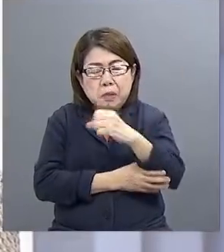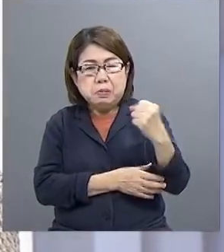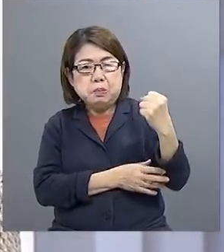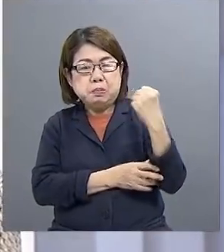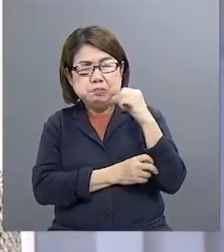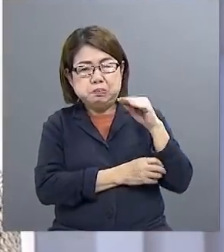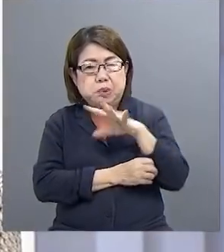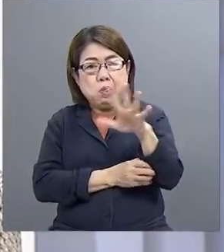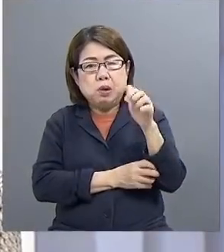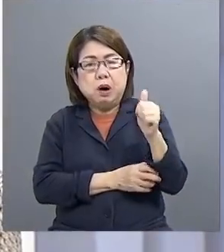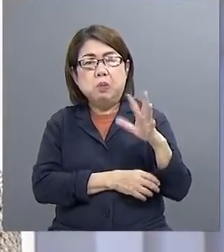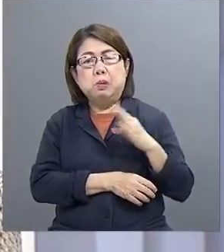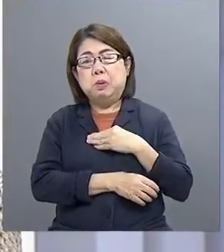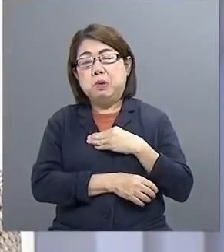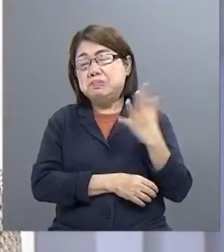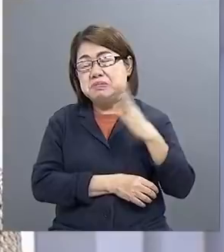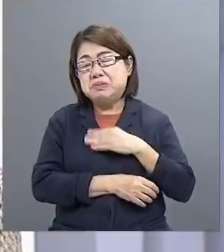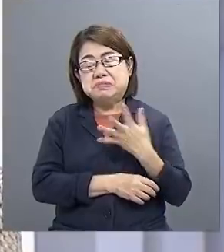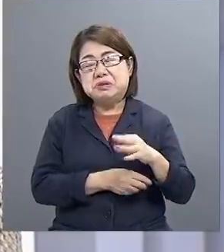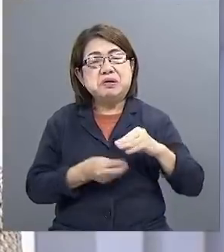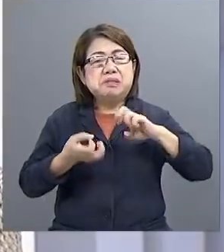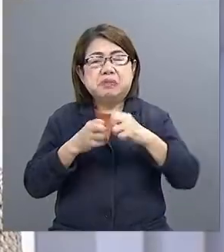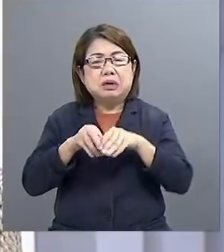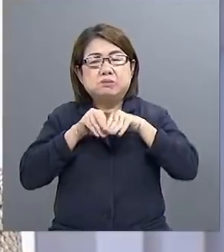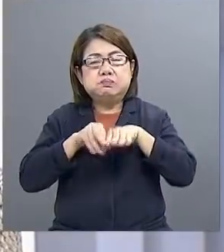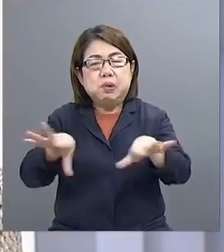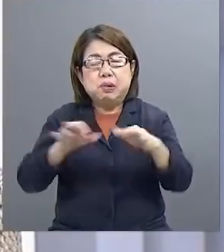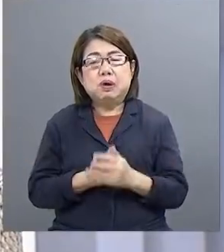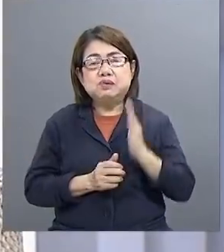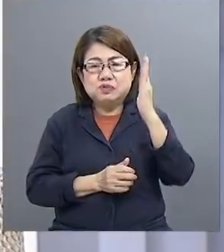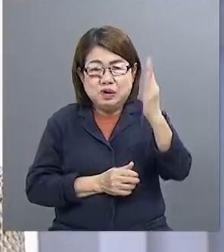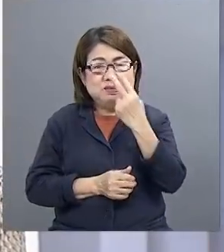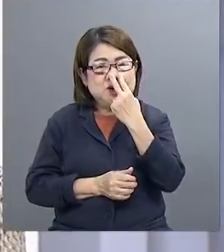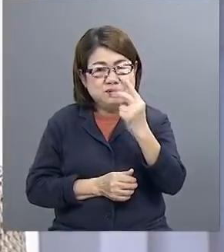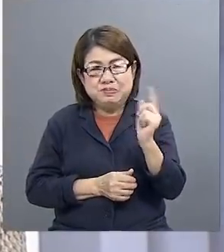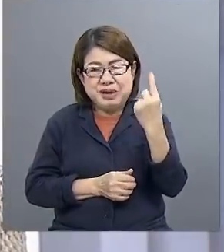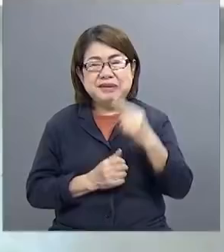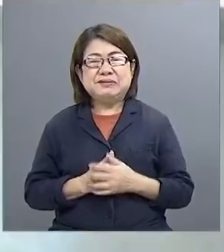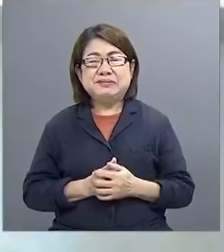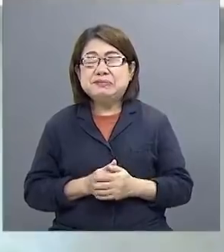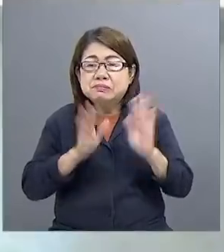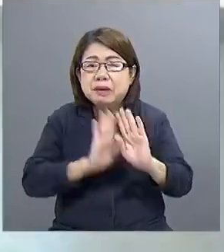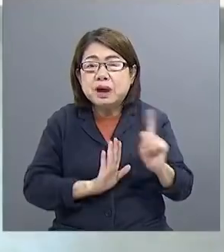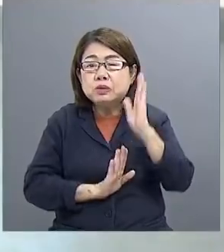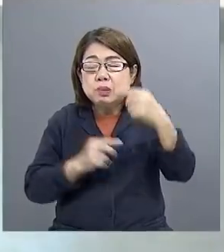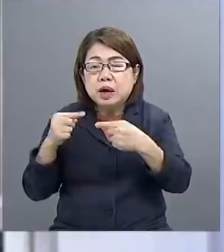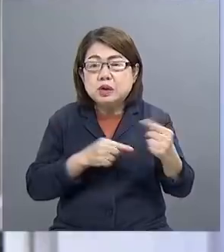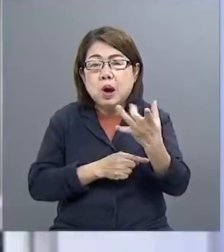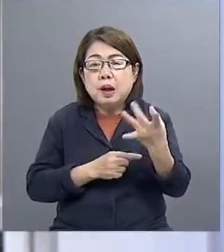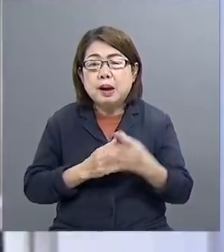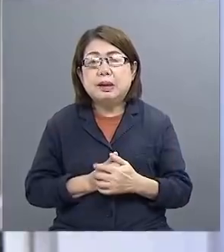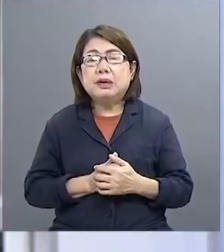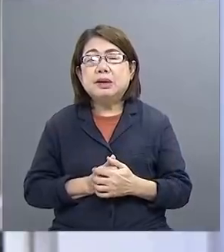จึงสร้างความเดือดร้อนไปทั่วตอนหน้าจะเป็นอย่างไรติดตามชมกันได้นะครับเป็นยังไงครับได้นะครับเดี๋ยวผมจะคุยกับครีเอทีฟ